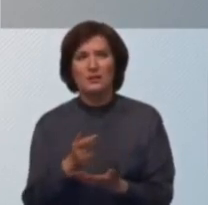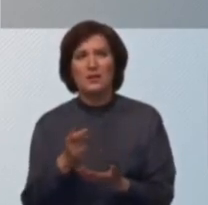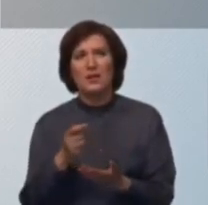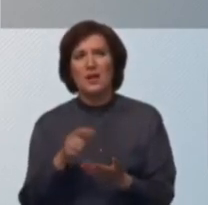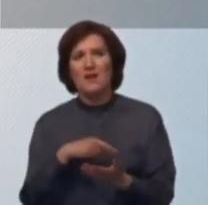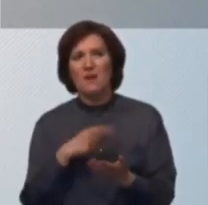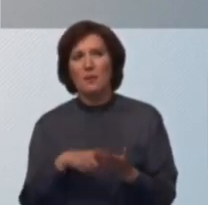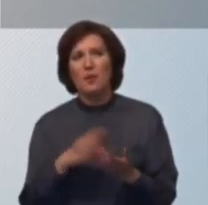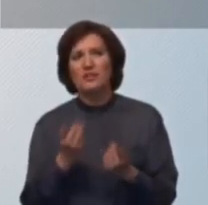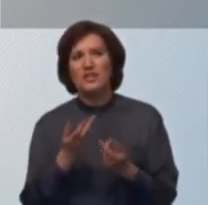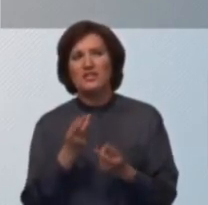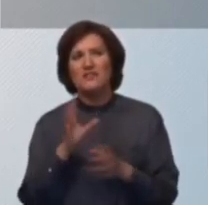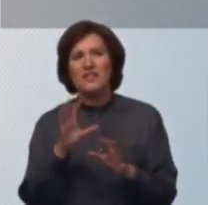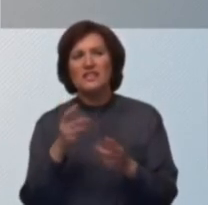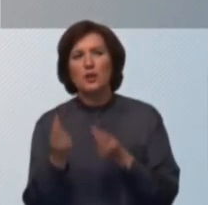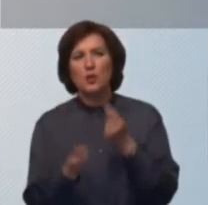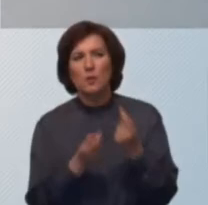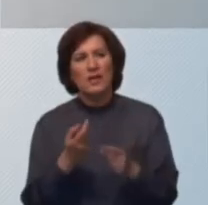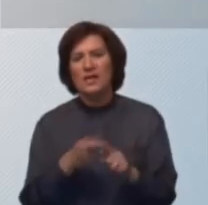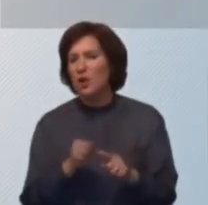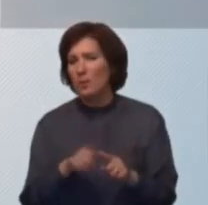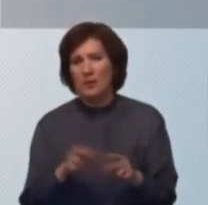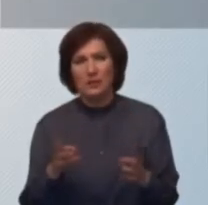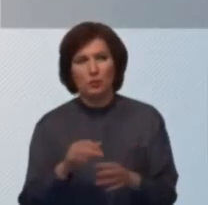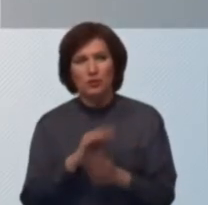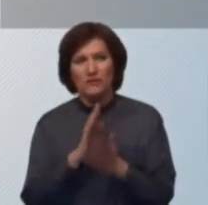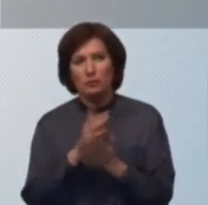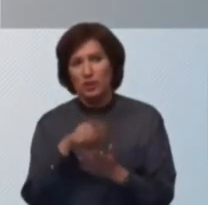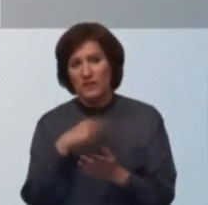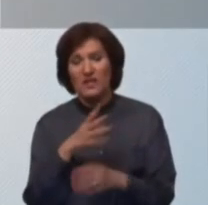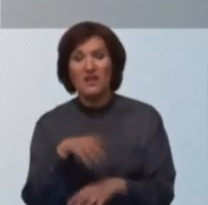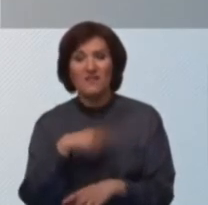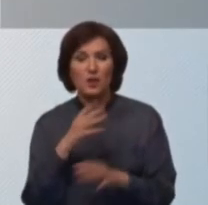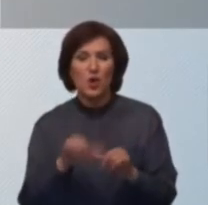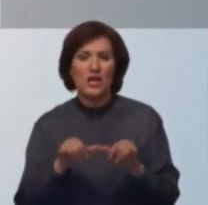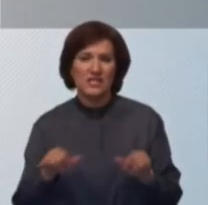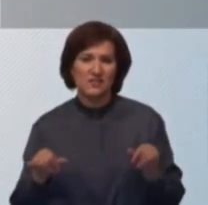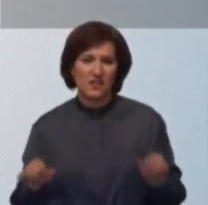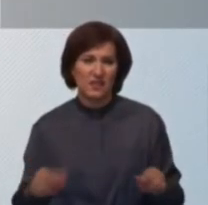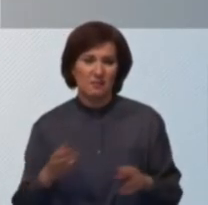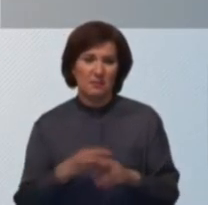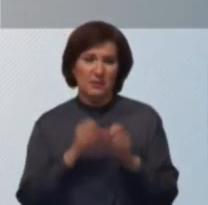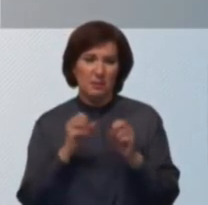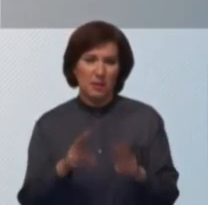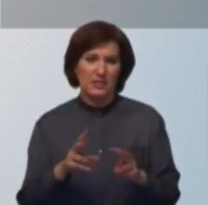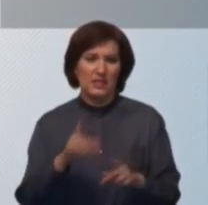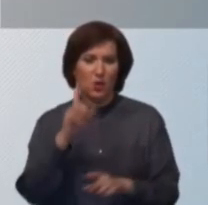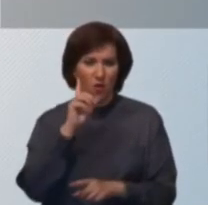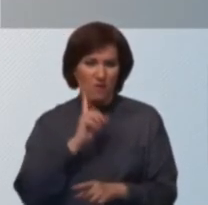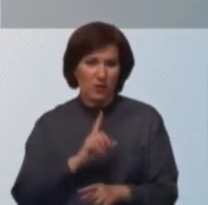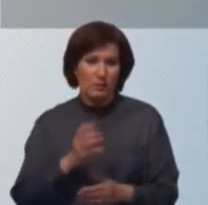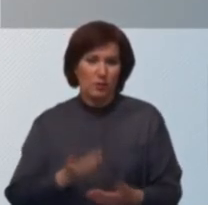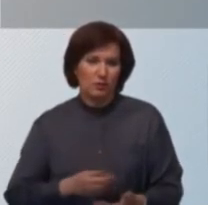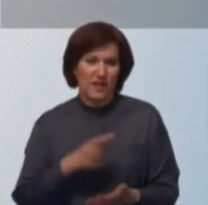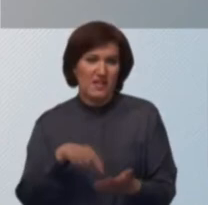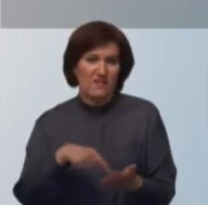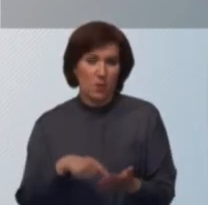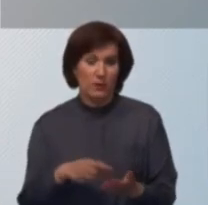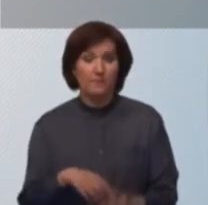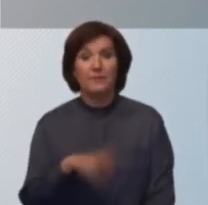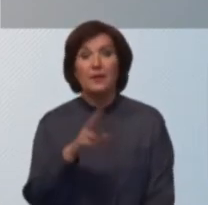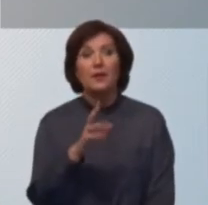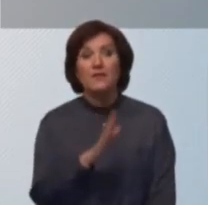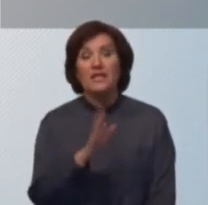некоторых законодательных нюансах, и не об этом надо вообще говорить, когда говорить о развитии безопасности и комфортности проживания в городе. Виталий